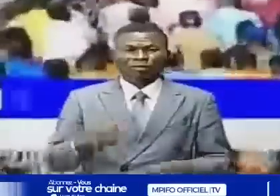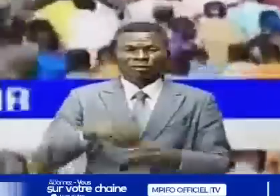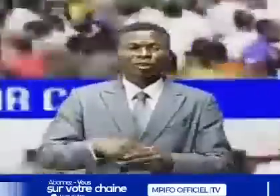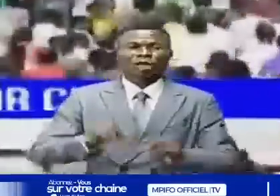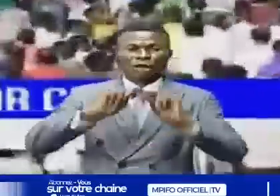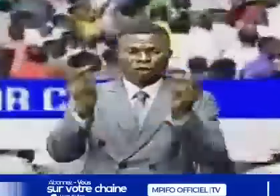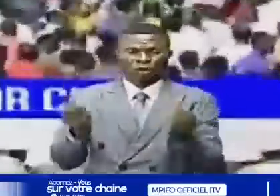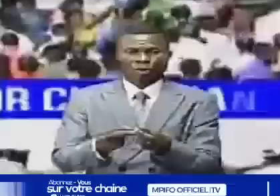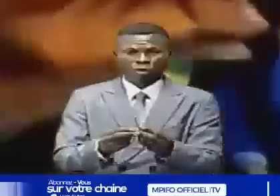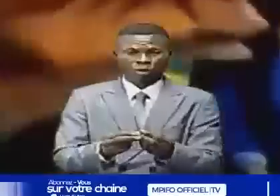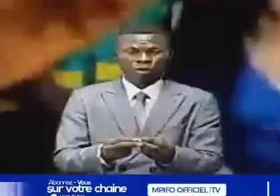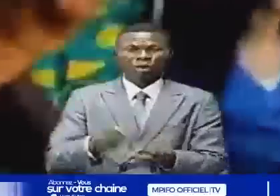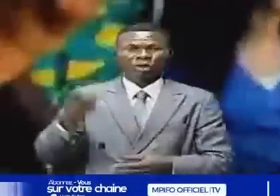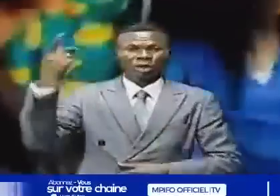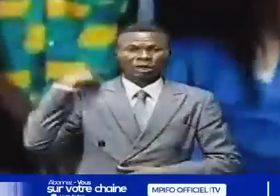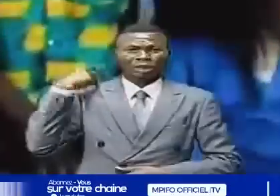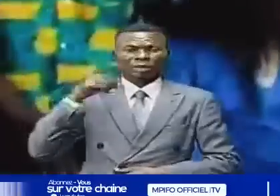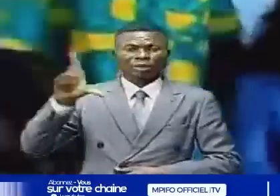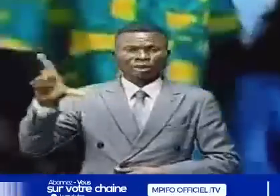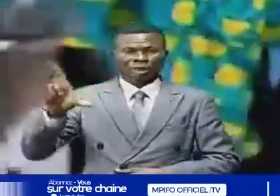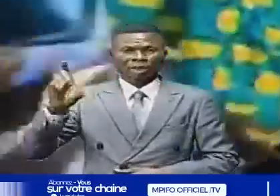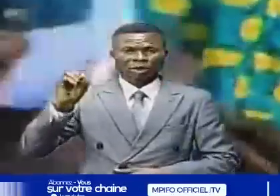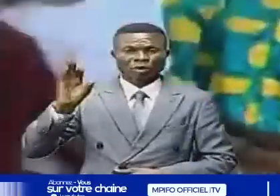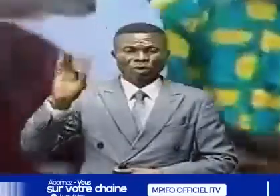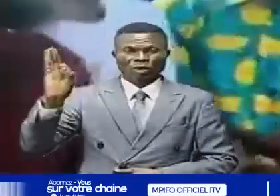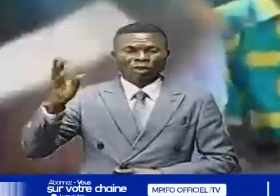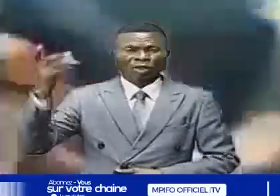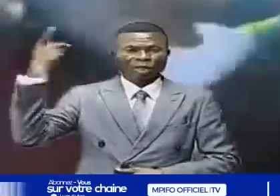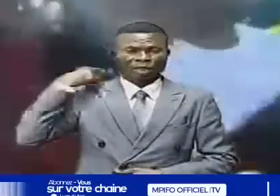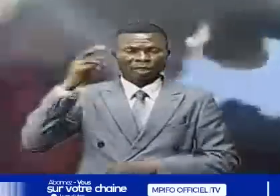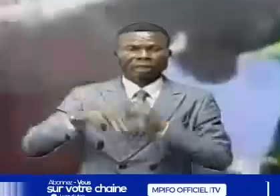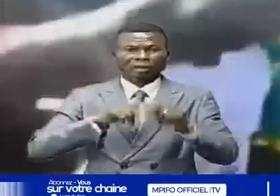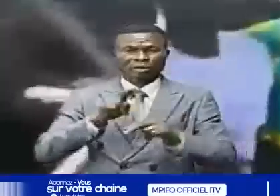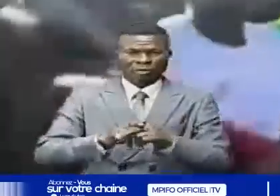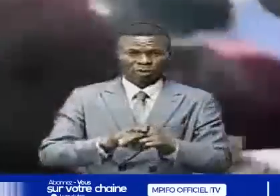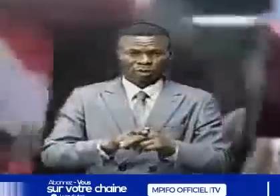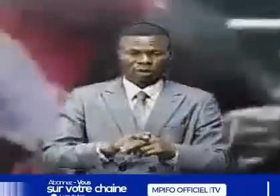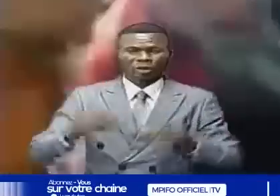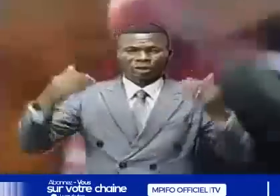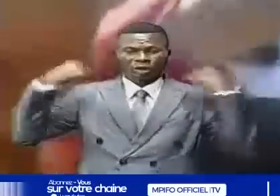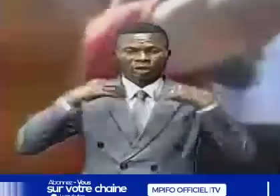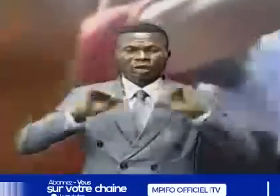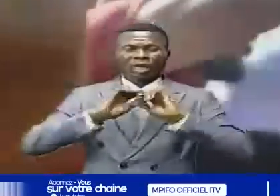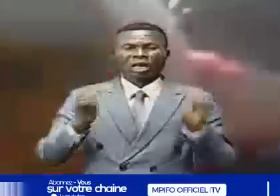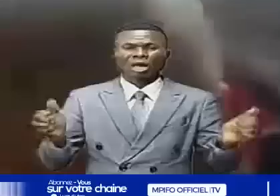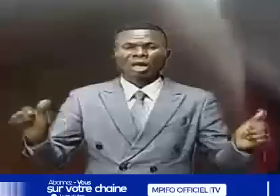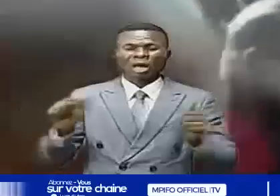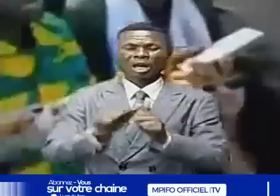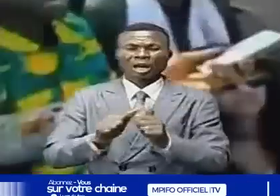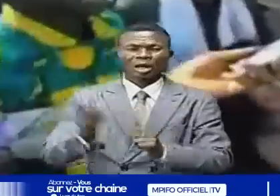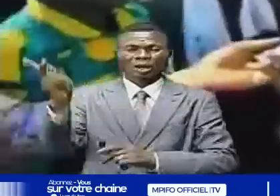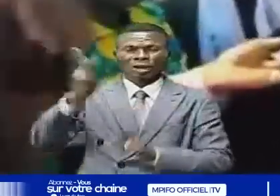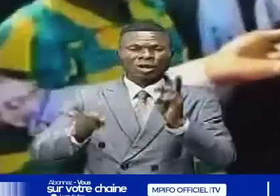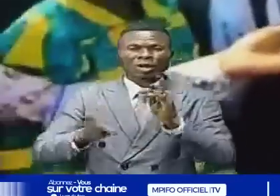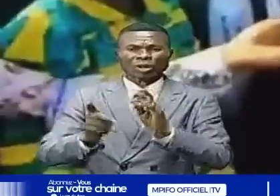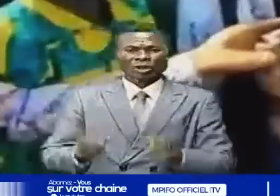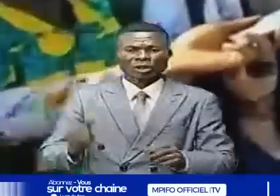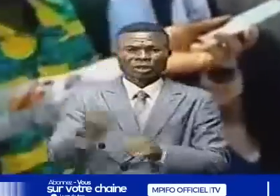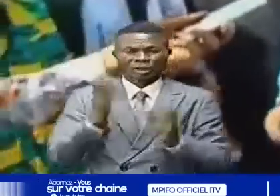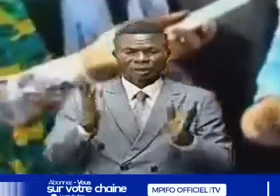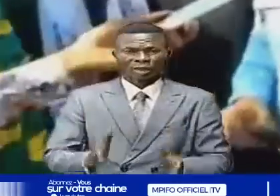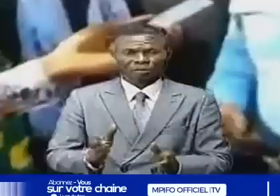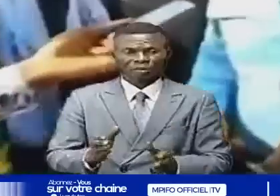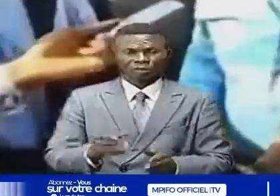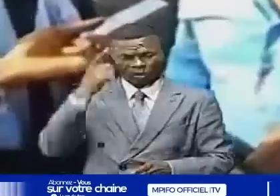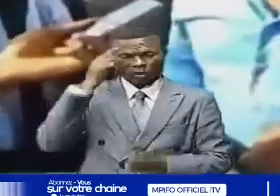foulée, l'élu des Lobos, le député national Olivier Tombé-Tombé, cadre de l'Alliance de paysans, des ouvriers et de la classe moyenne